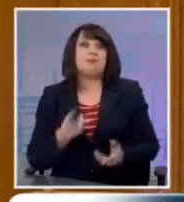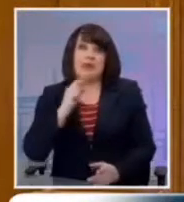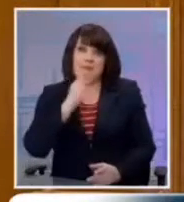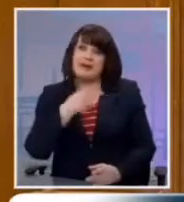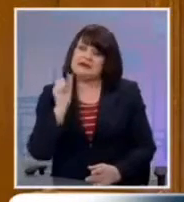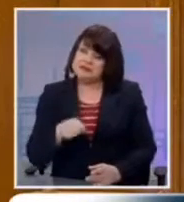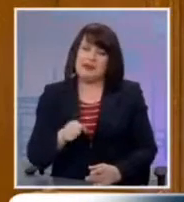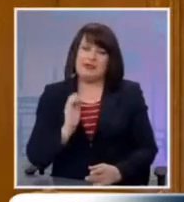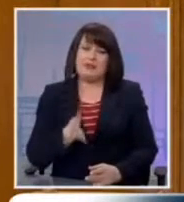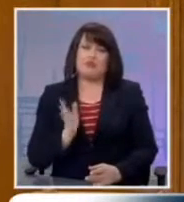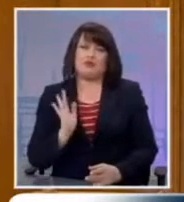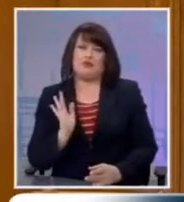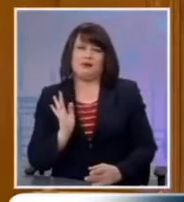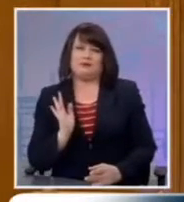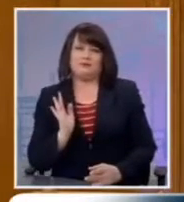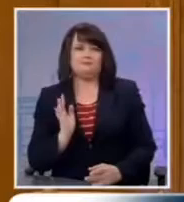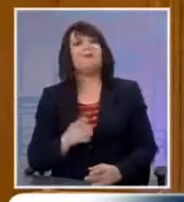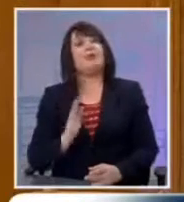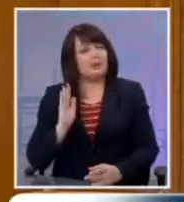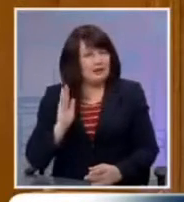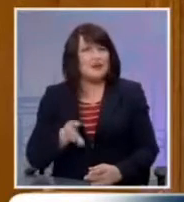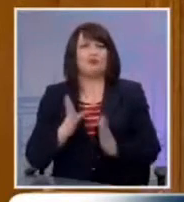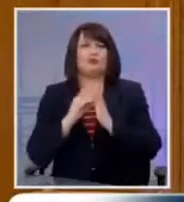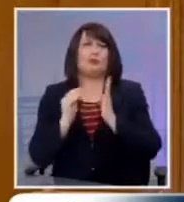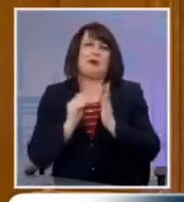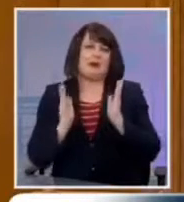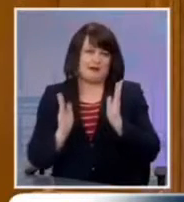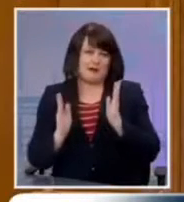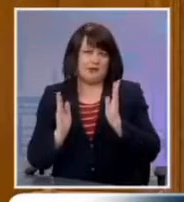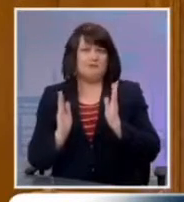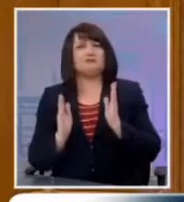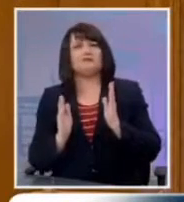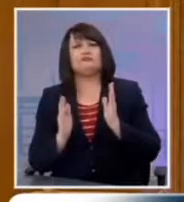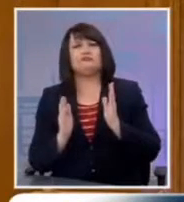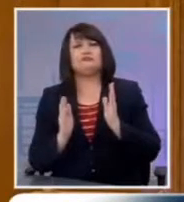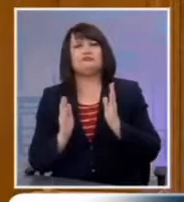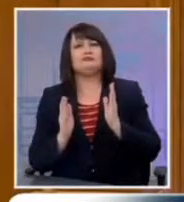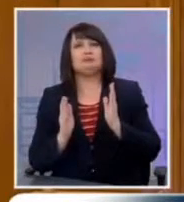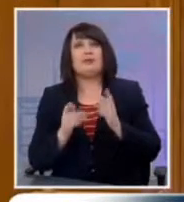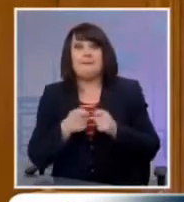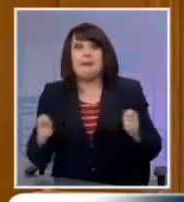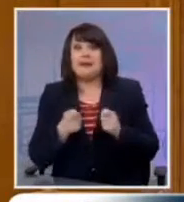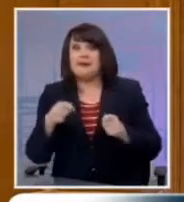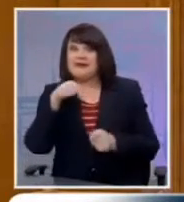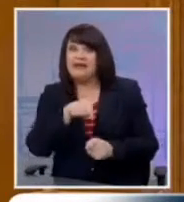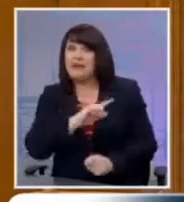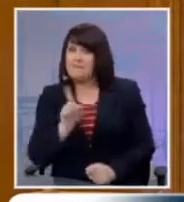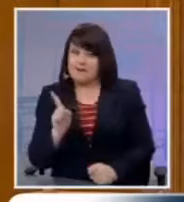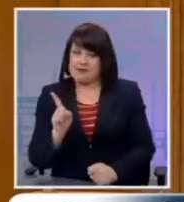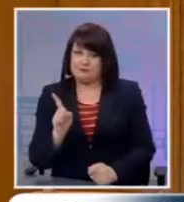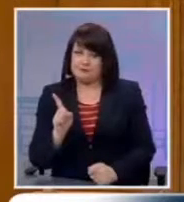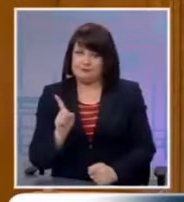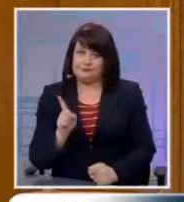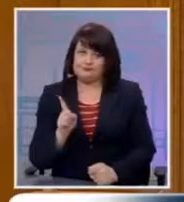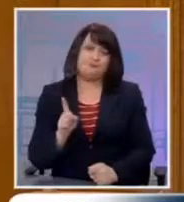ναι. Θα μπορούσαμε, για παράδειγμα, για να μην πάρουμε αυτά τα μέτρα, και